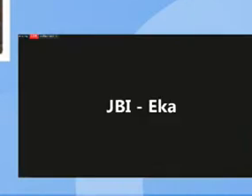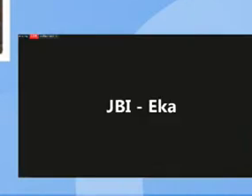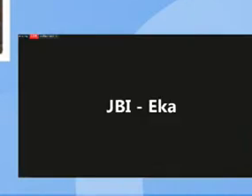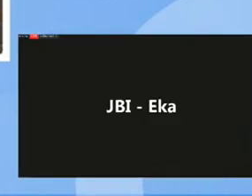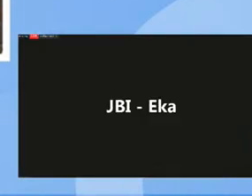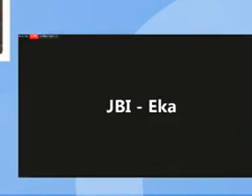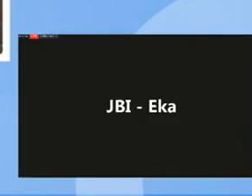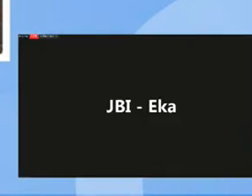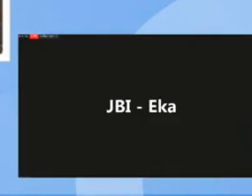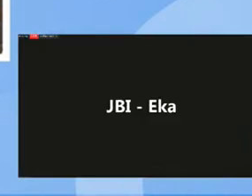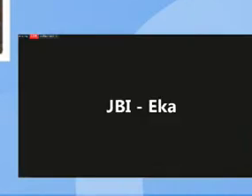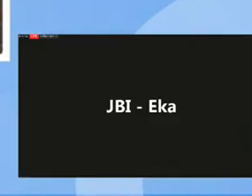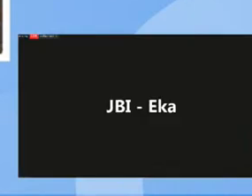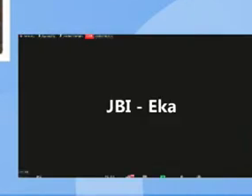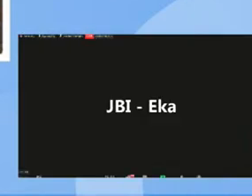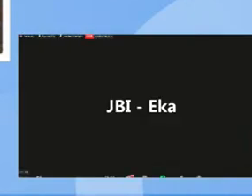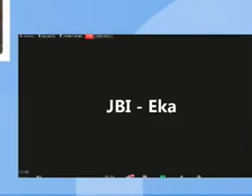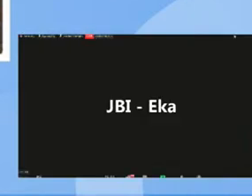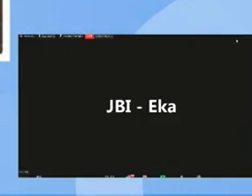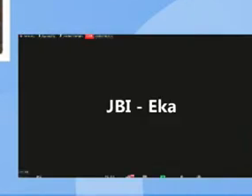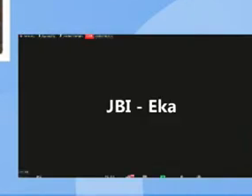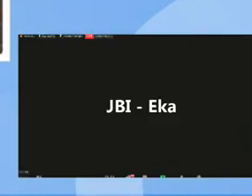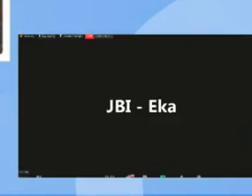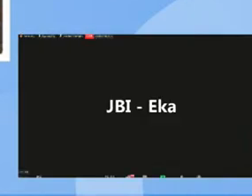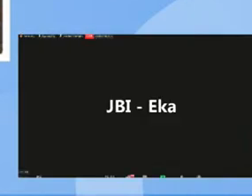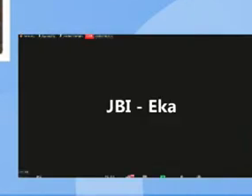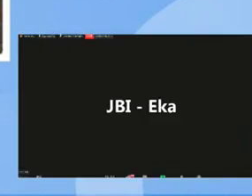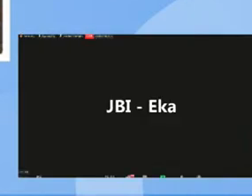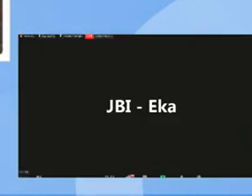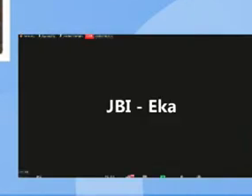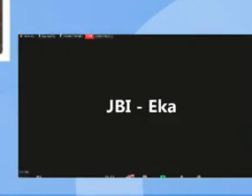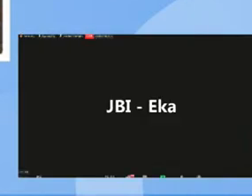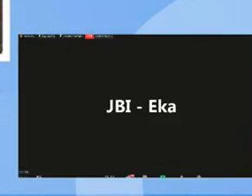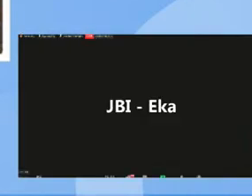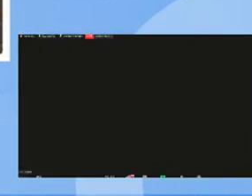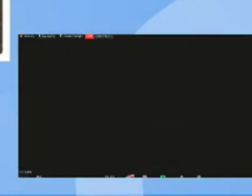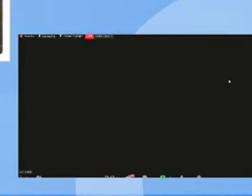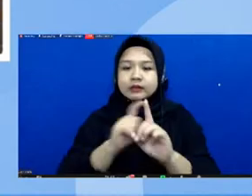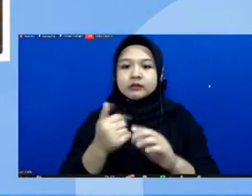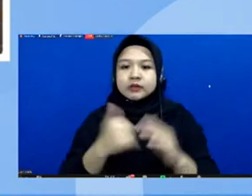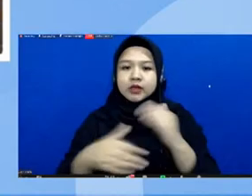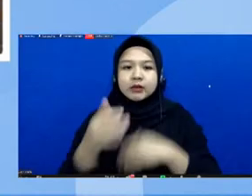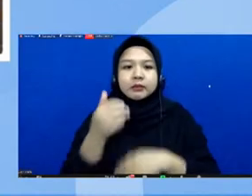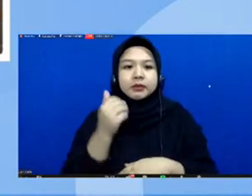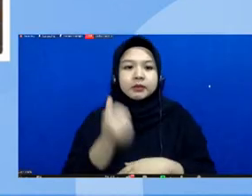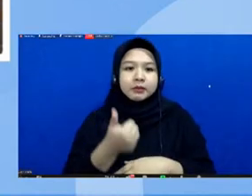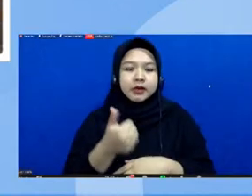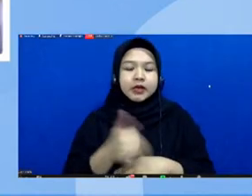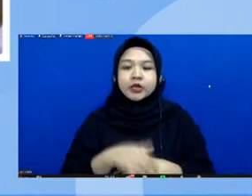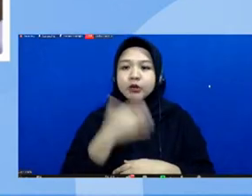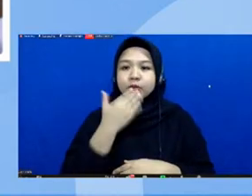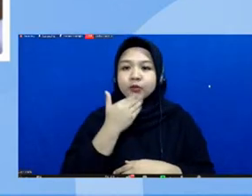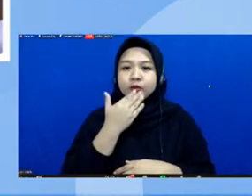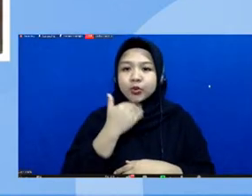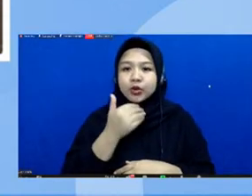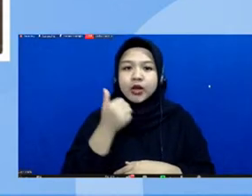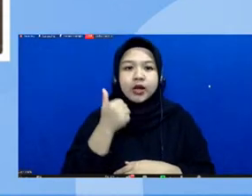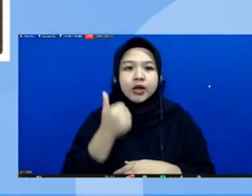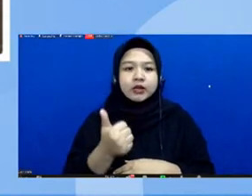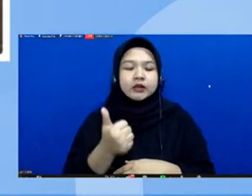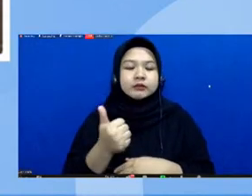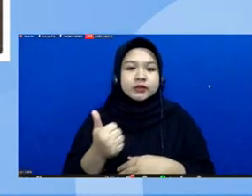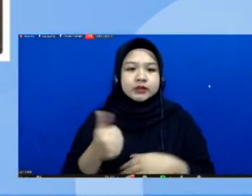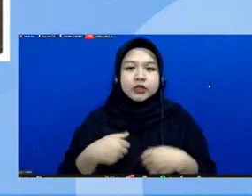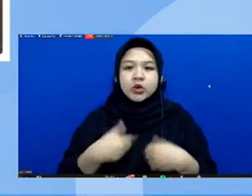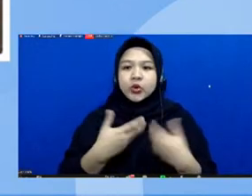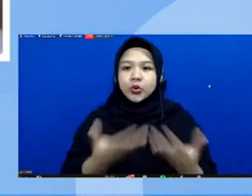otoritas untuk melakukan ini, sehingga kontak tracing kita itu membaik dan mudah-mudahan bisa